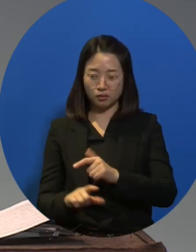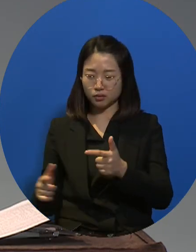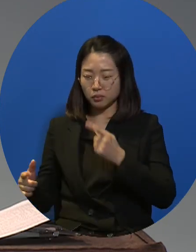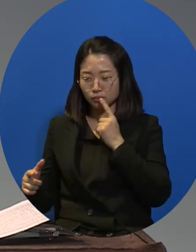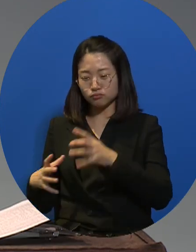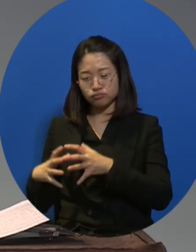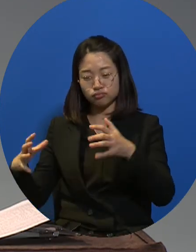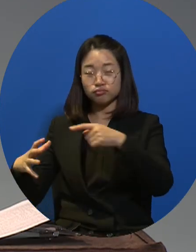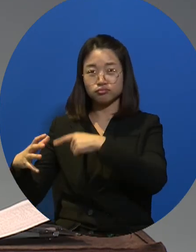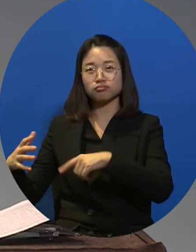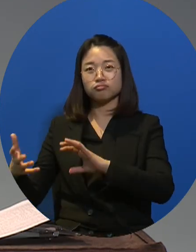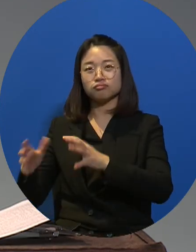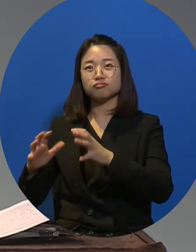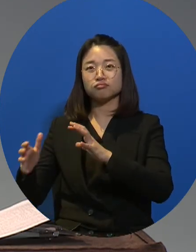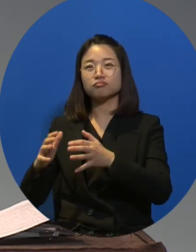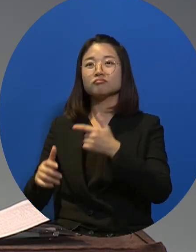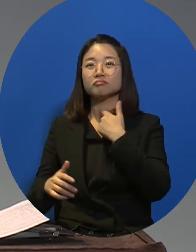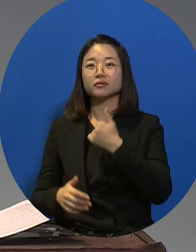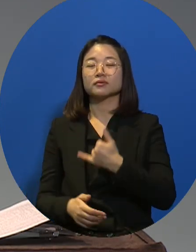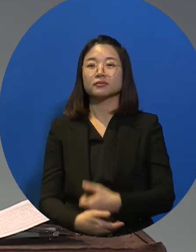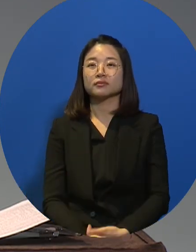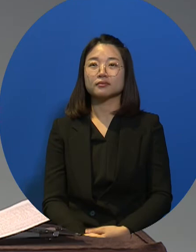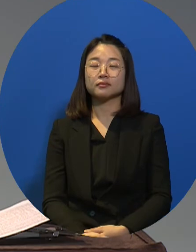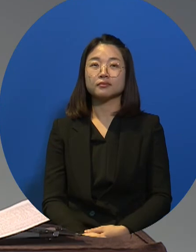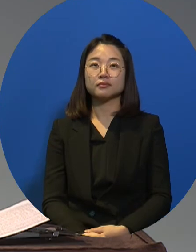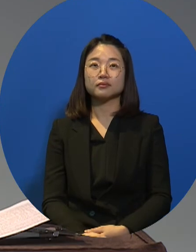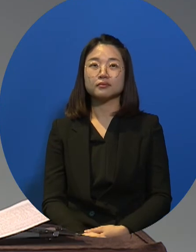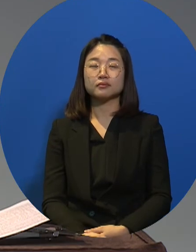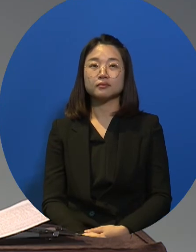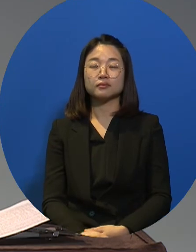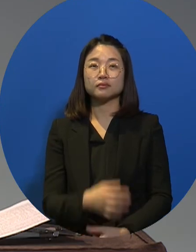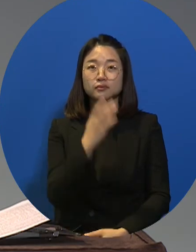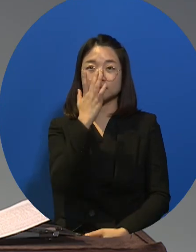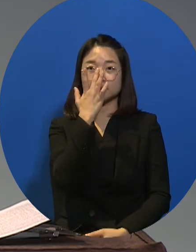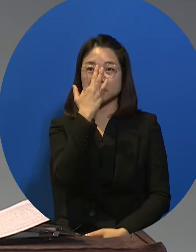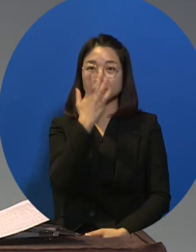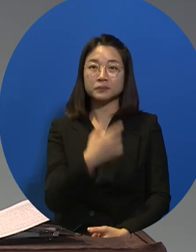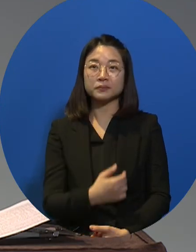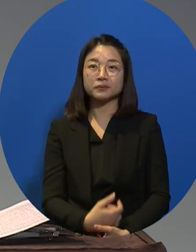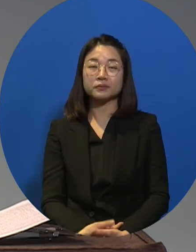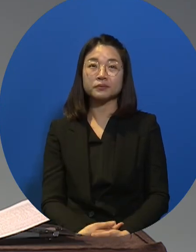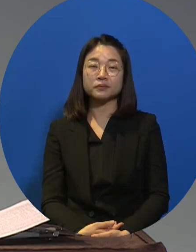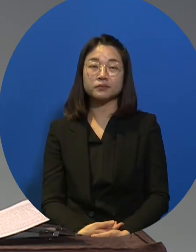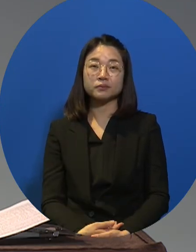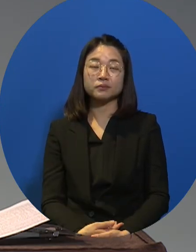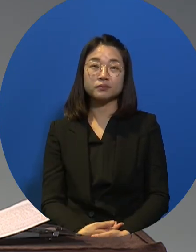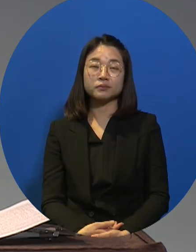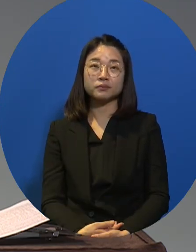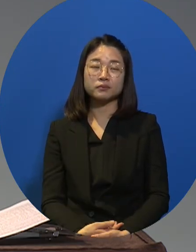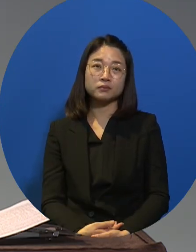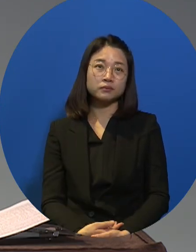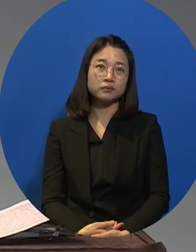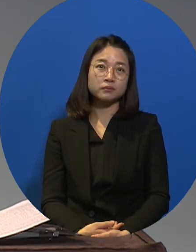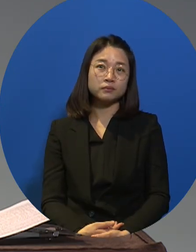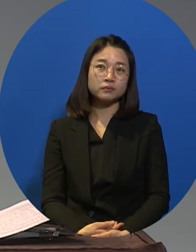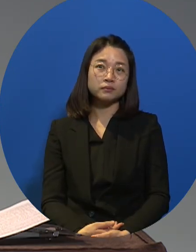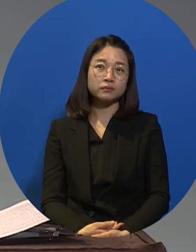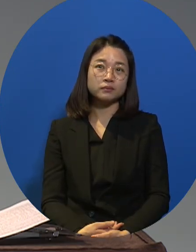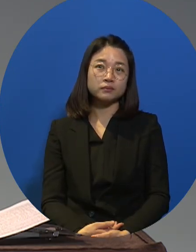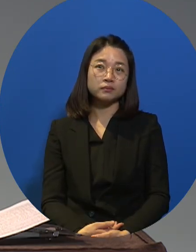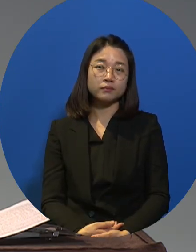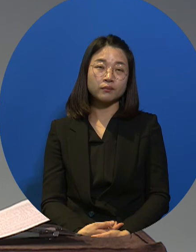의견들도 논의가 되었었습니다. 특히 이제 개인지정 제도를 특정 기관이 나서서 지원하는